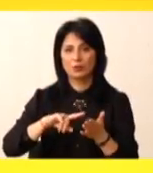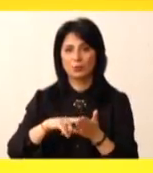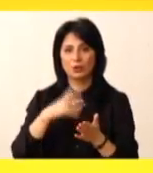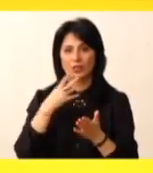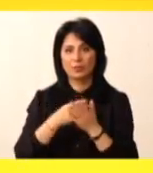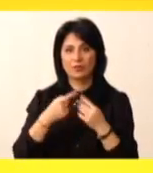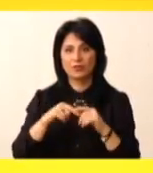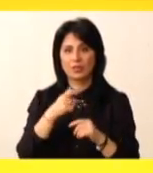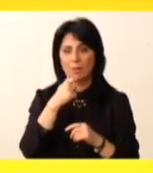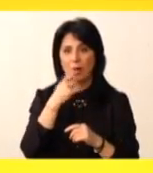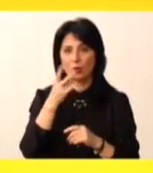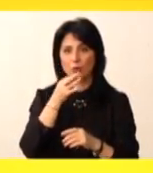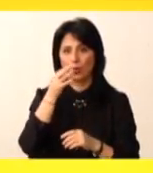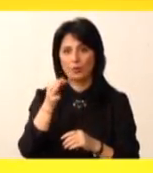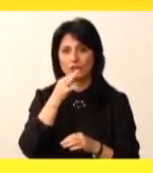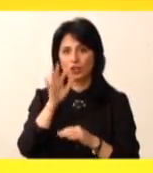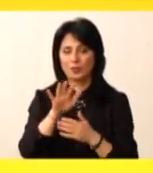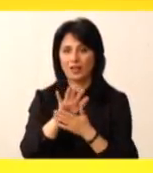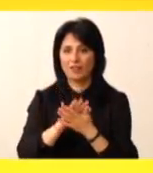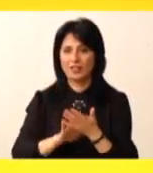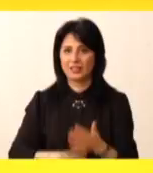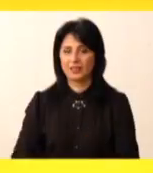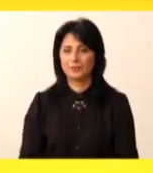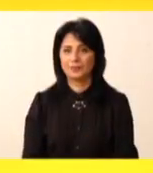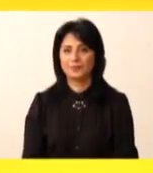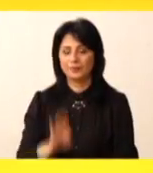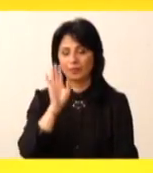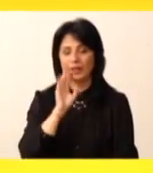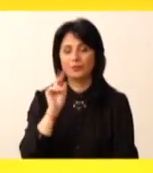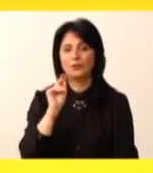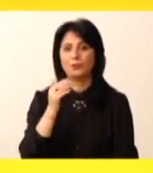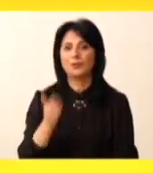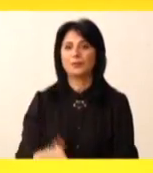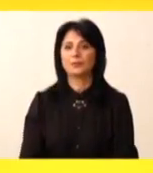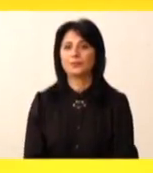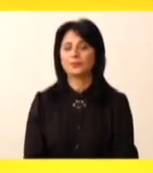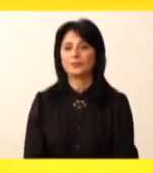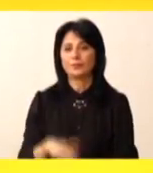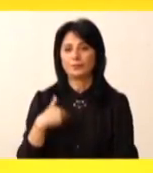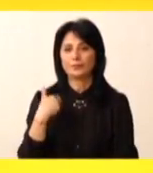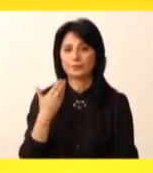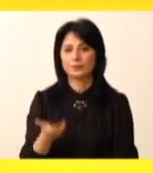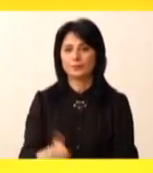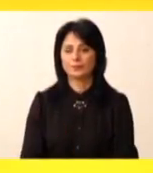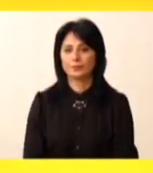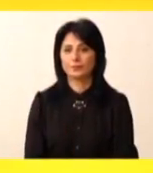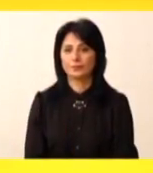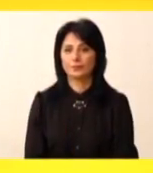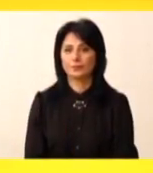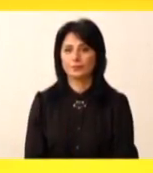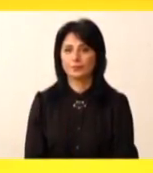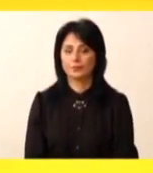საზოგადოებაში. მაყურებელს უნდა ვუპასუხოთ და შემდეგ გავაგრძელოთ საუბარი. დილამშვიდობისა, გისმენთ. გამარჯობათ.